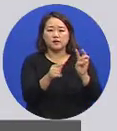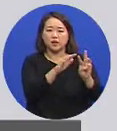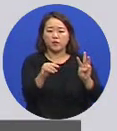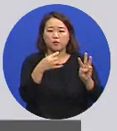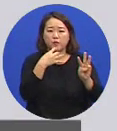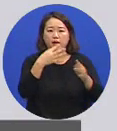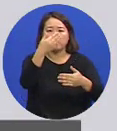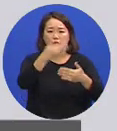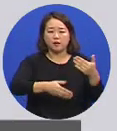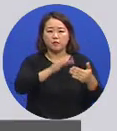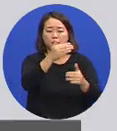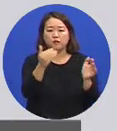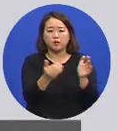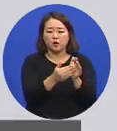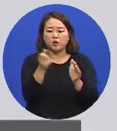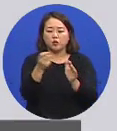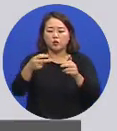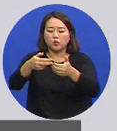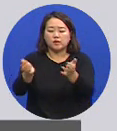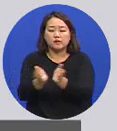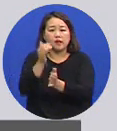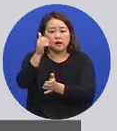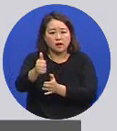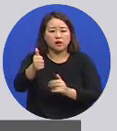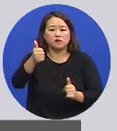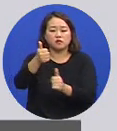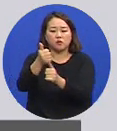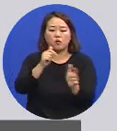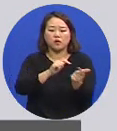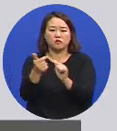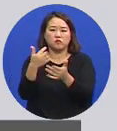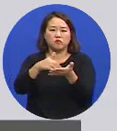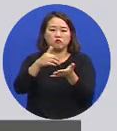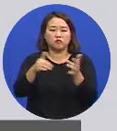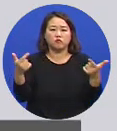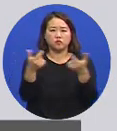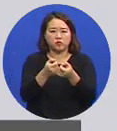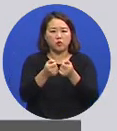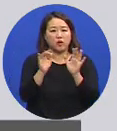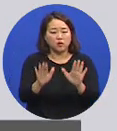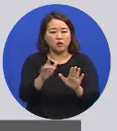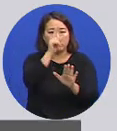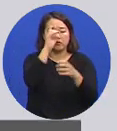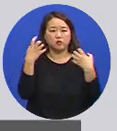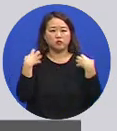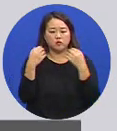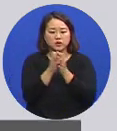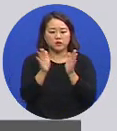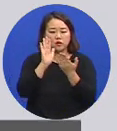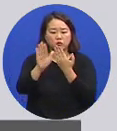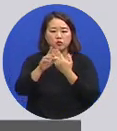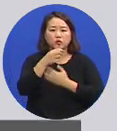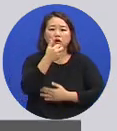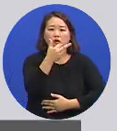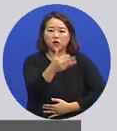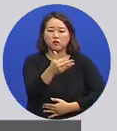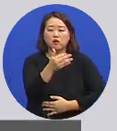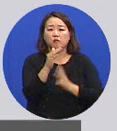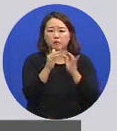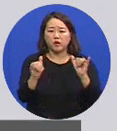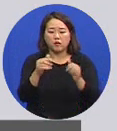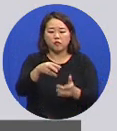전북 출신의 장차관급 인사 역시 줄고 있습니다. 현 정부 들어 18명이 발탁됐는데 지금은 11명만 남아